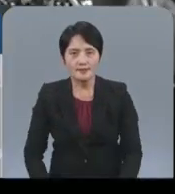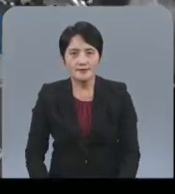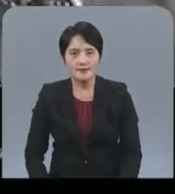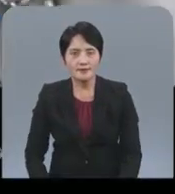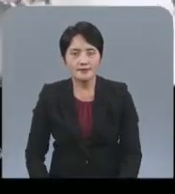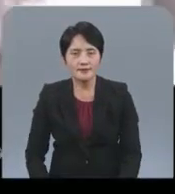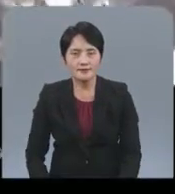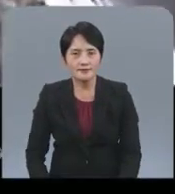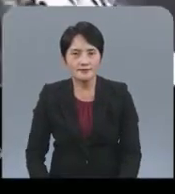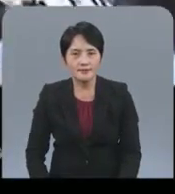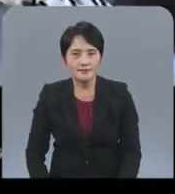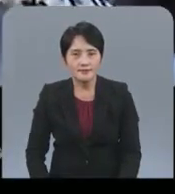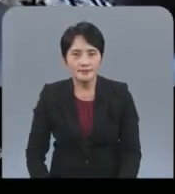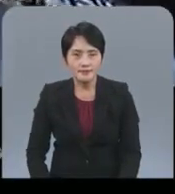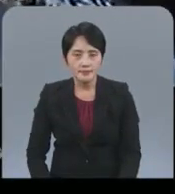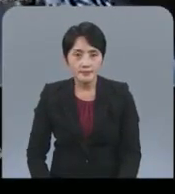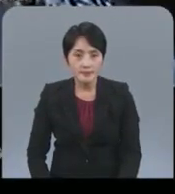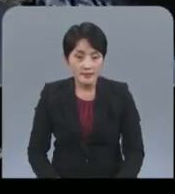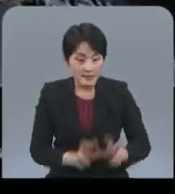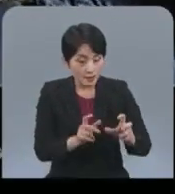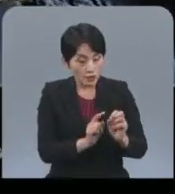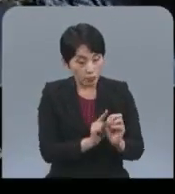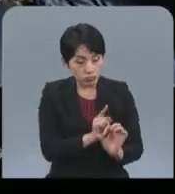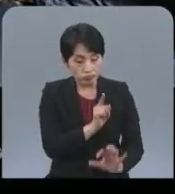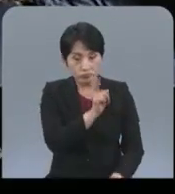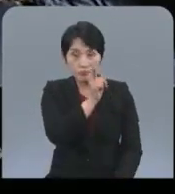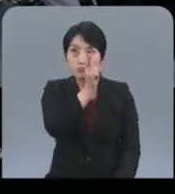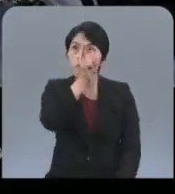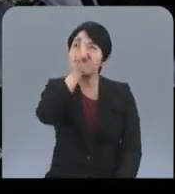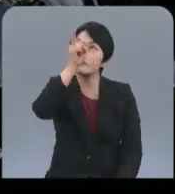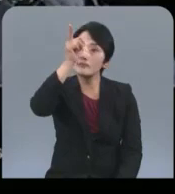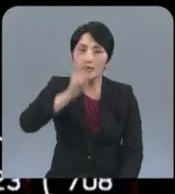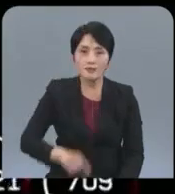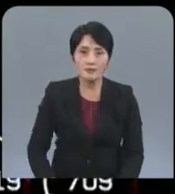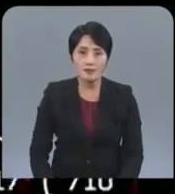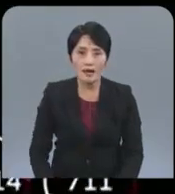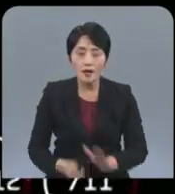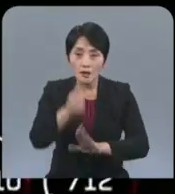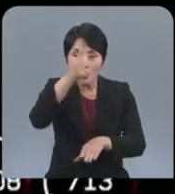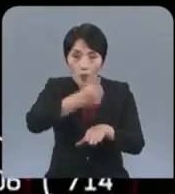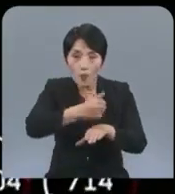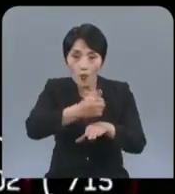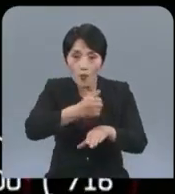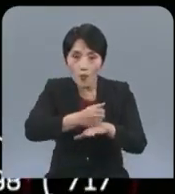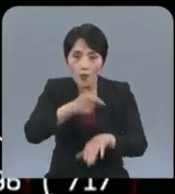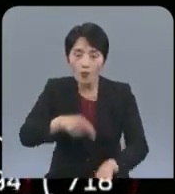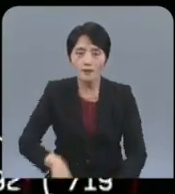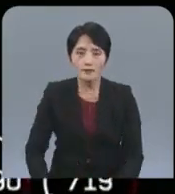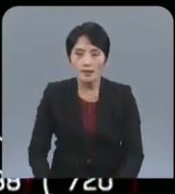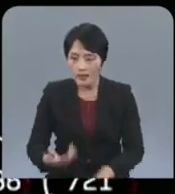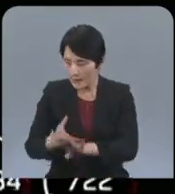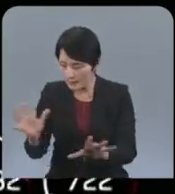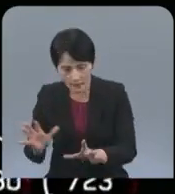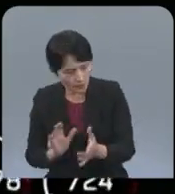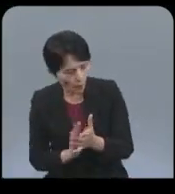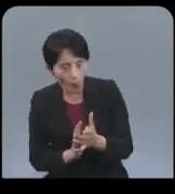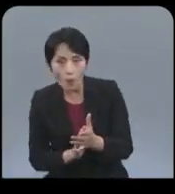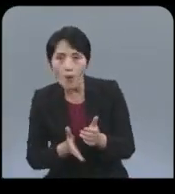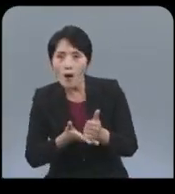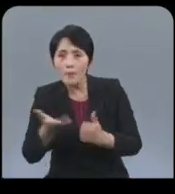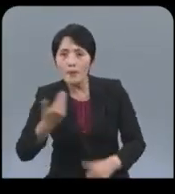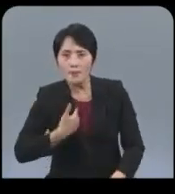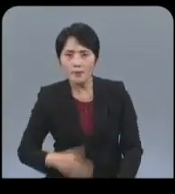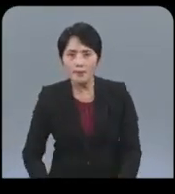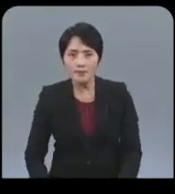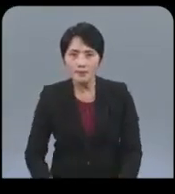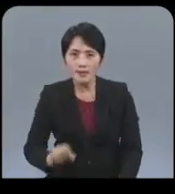spatial de Corée le Kari Chan munjin a révélé au micro de la KBS que son équipe avait collecté plus de de 3500 clichés détaillés de la surface